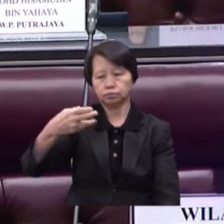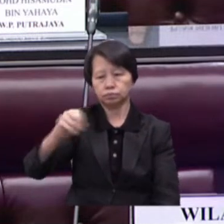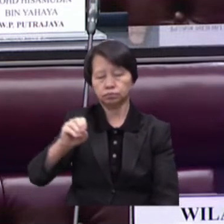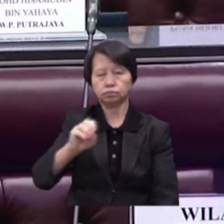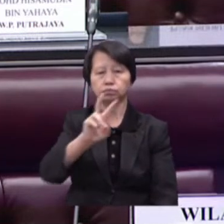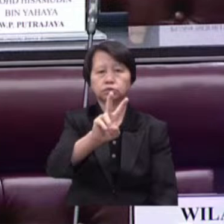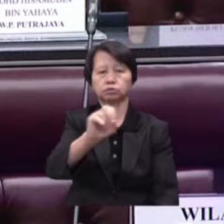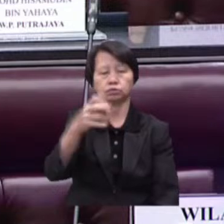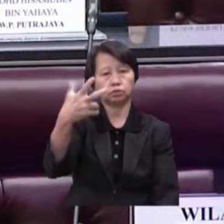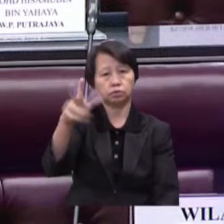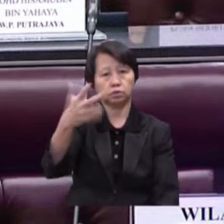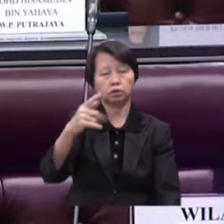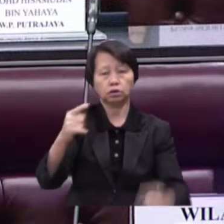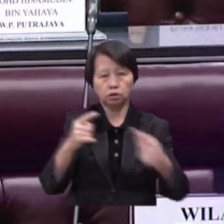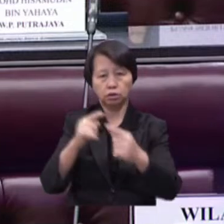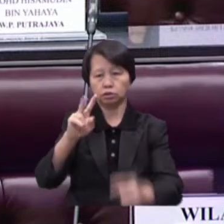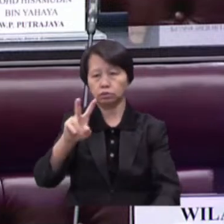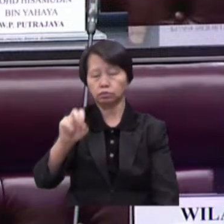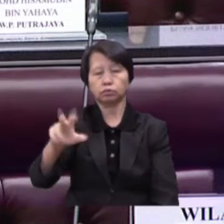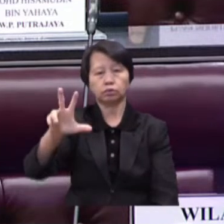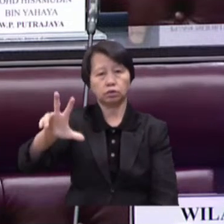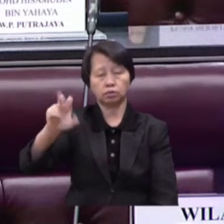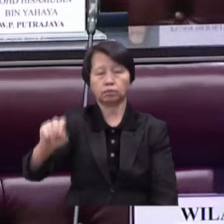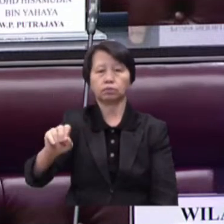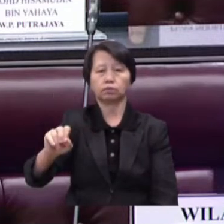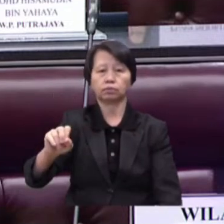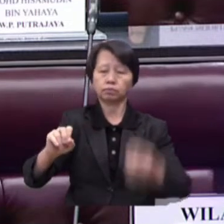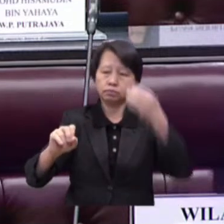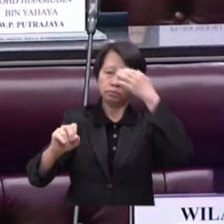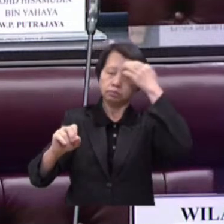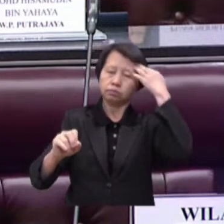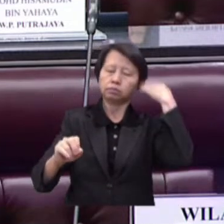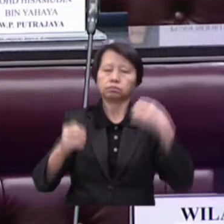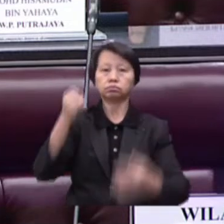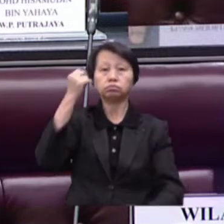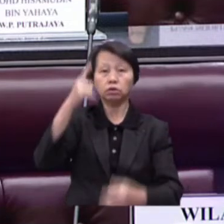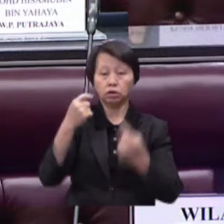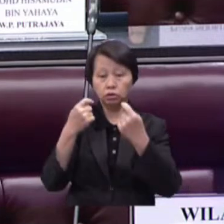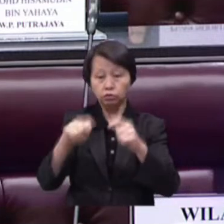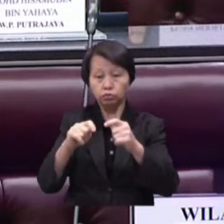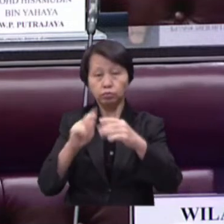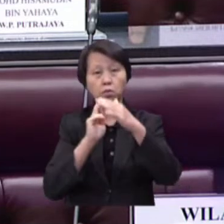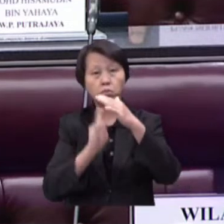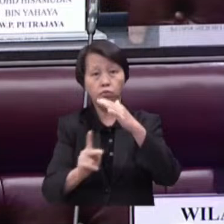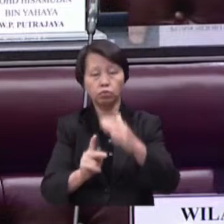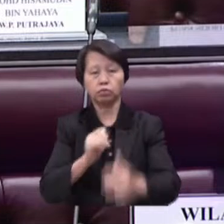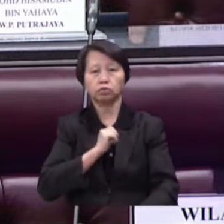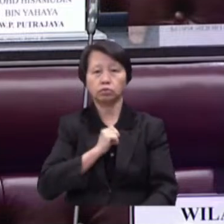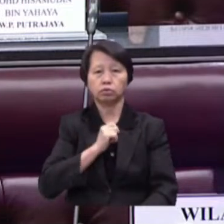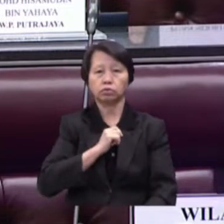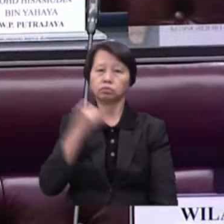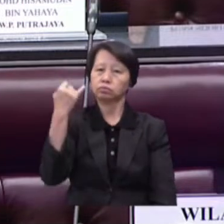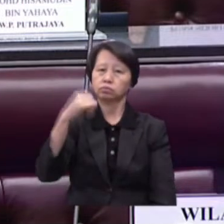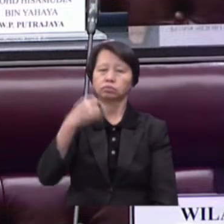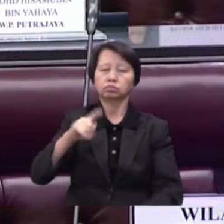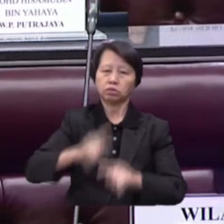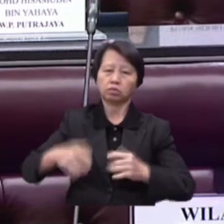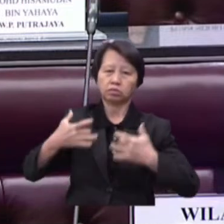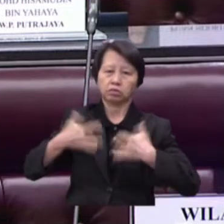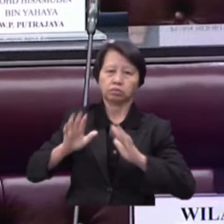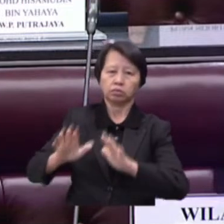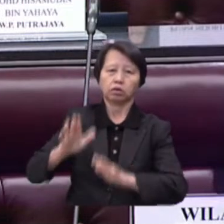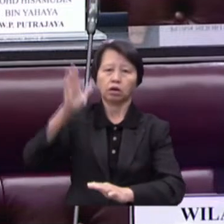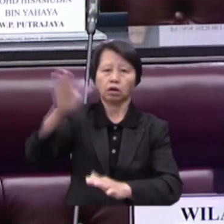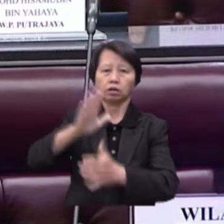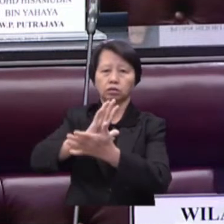2013 ke 2030 menindakan percobaan bunuh diri tidak dapat dinafikan bakal